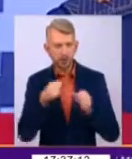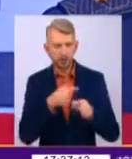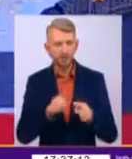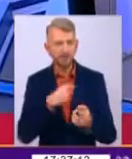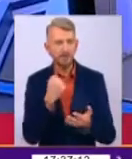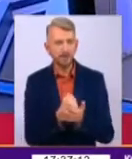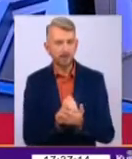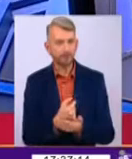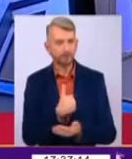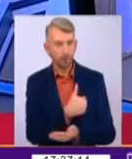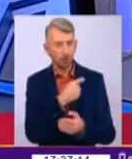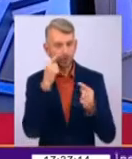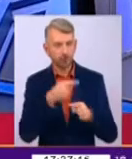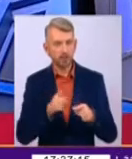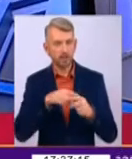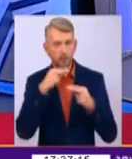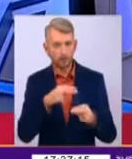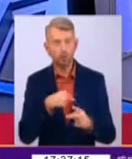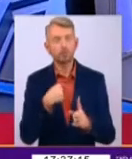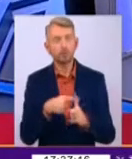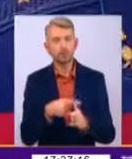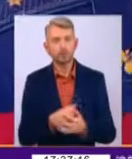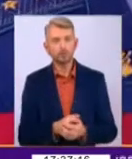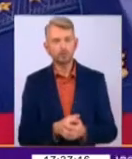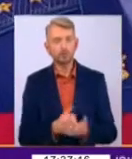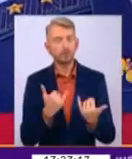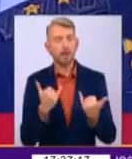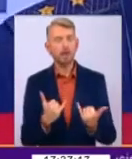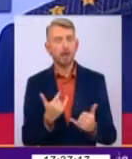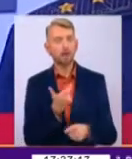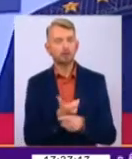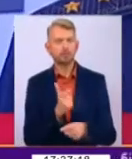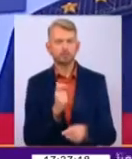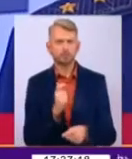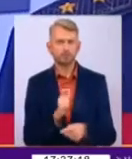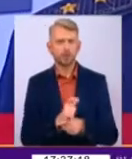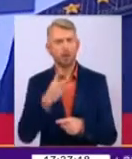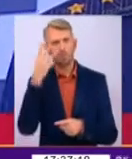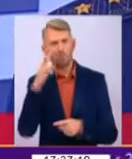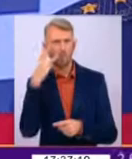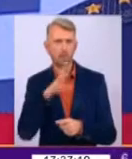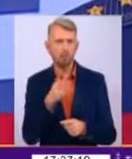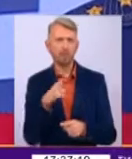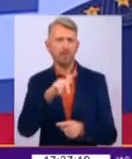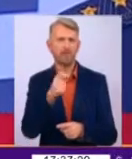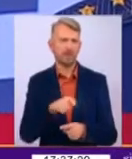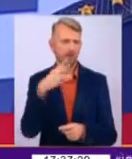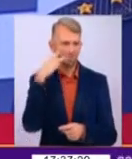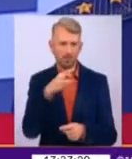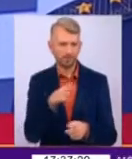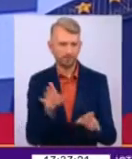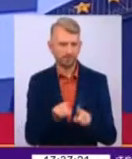підтверджує. Я хотів би звернути на це увагу. Крім того, зараз досить, я б сказав, ну, модно, не модно, для війни це мода, це ж